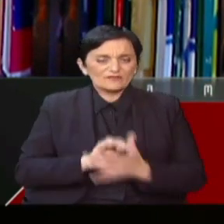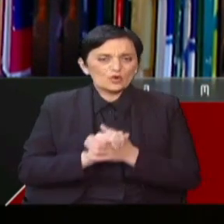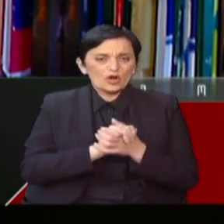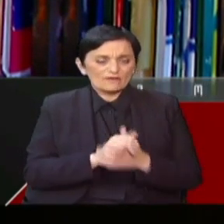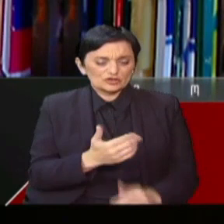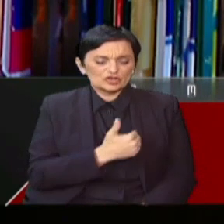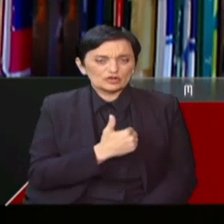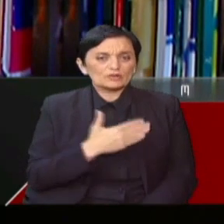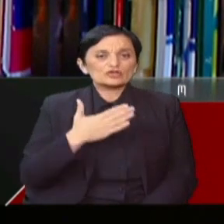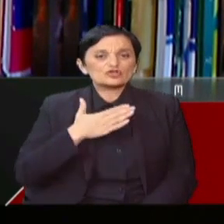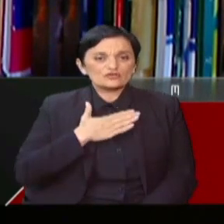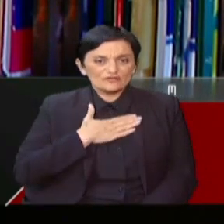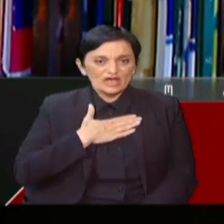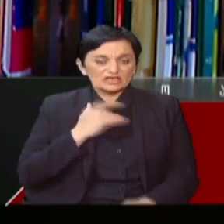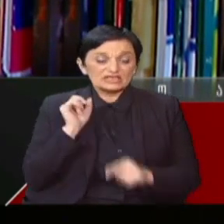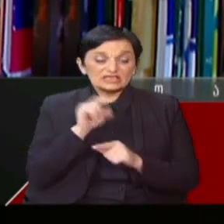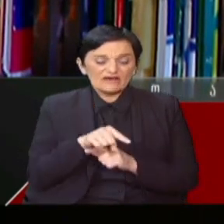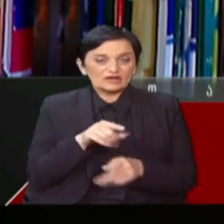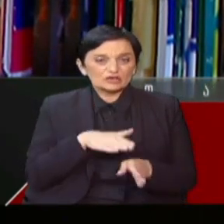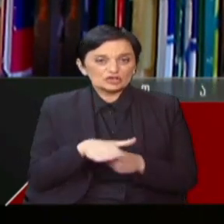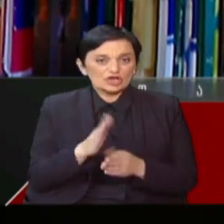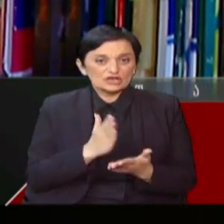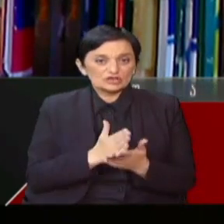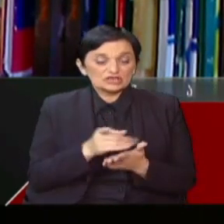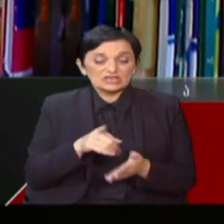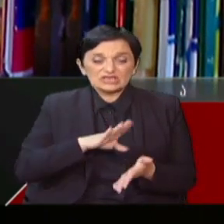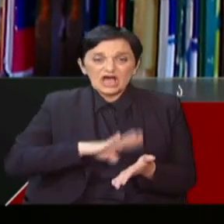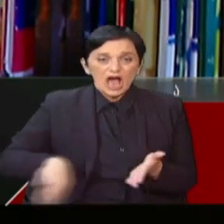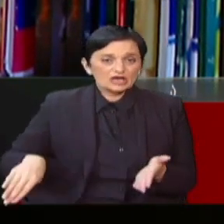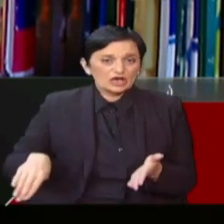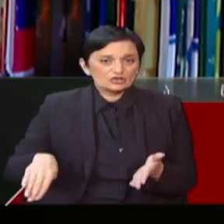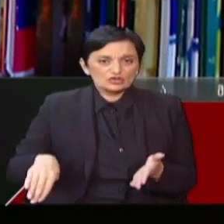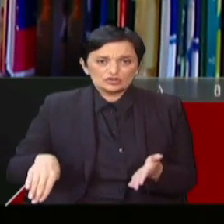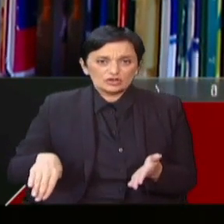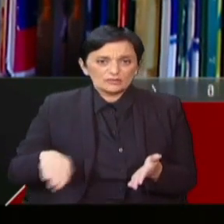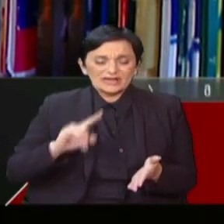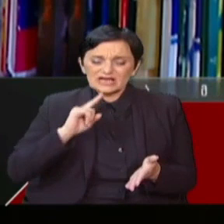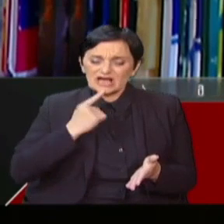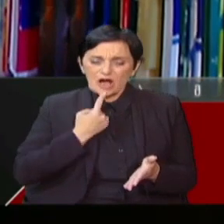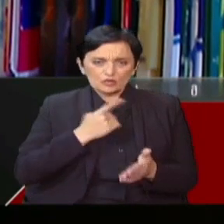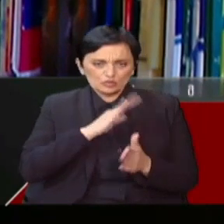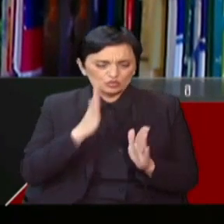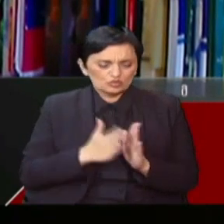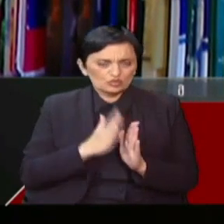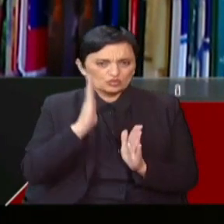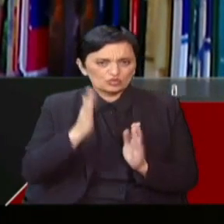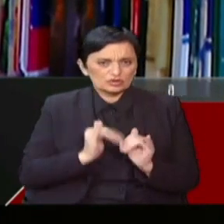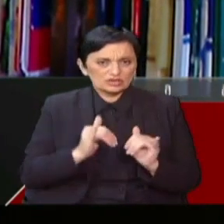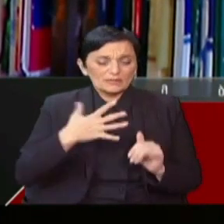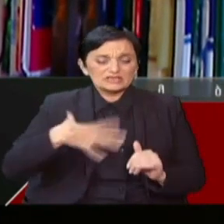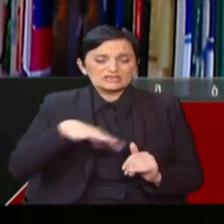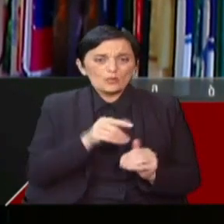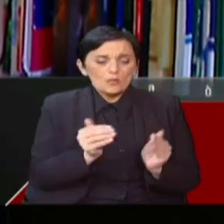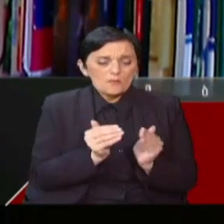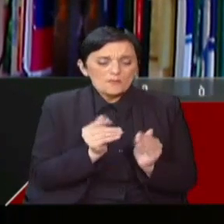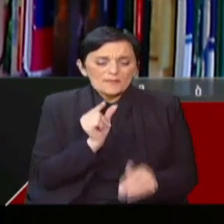ნებისა, ჩვენ დავალება გვაქვს შესასრულებელი, რის გარეშეც გართულდება ეს ყველაფერი. საქართველოს ჯერ კიდევ აქვს